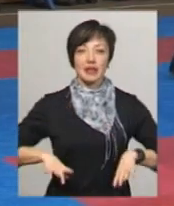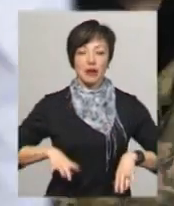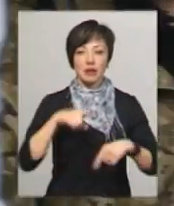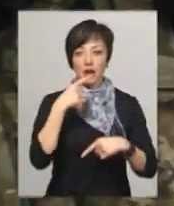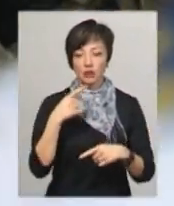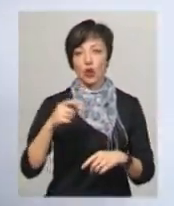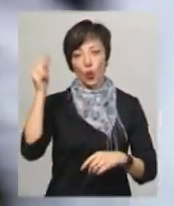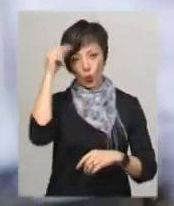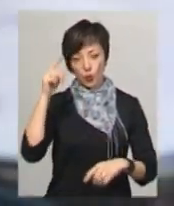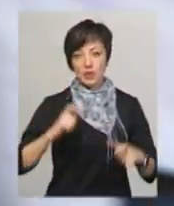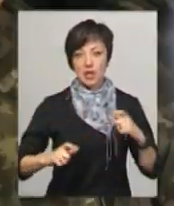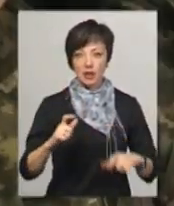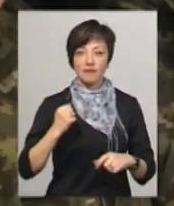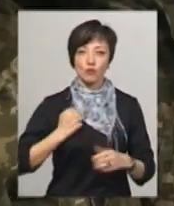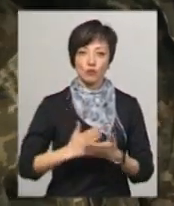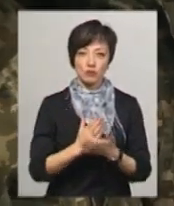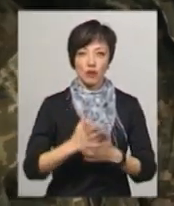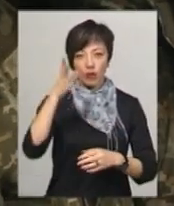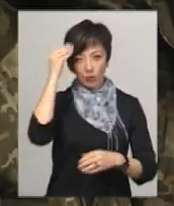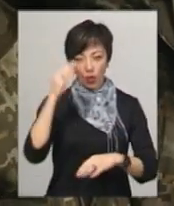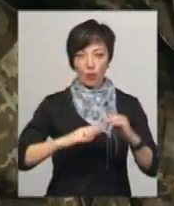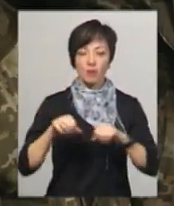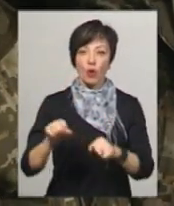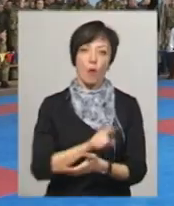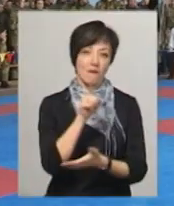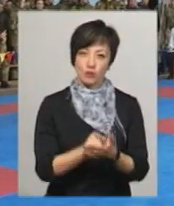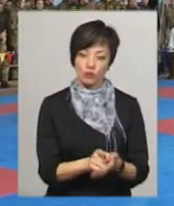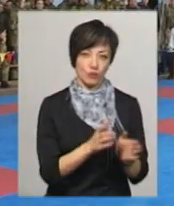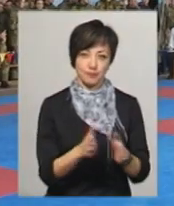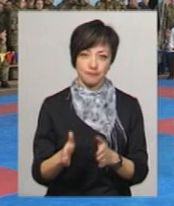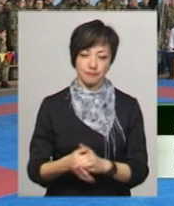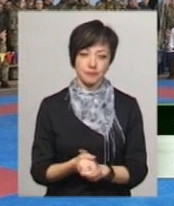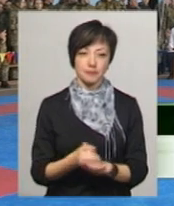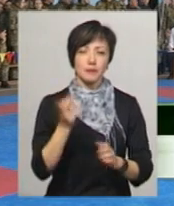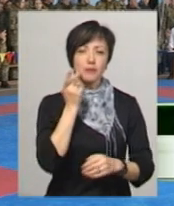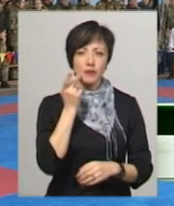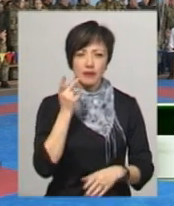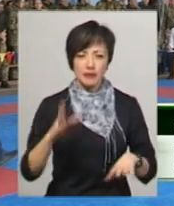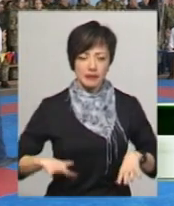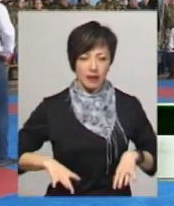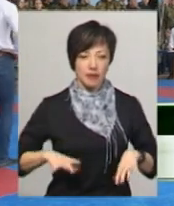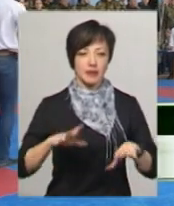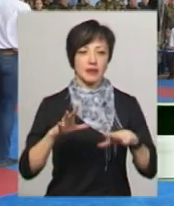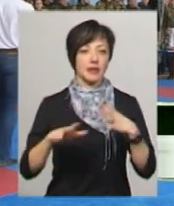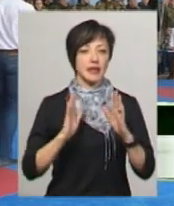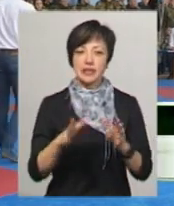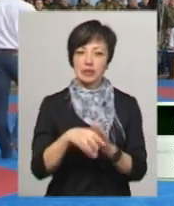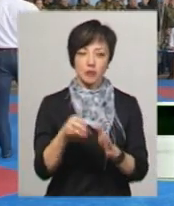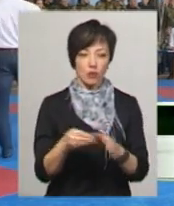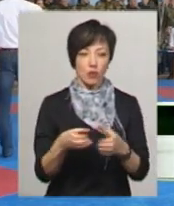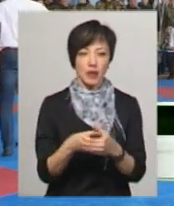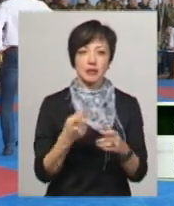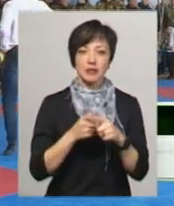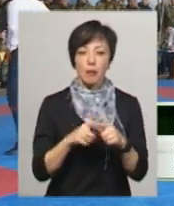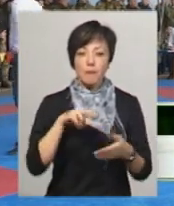каже, курсанти і військовослужбовці опановують рукопашний бій в обов'язковому порядку. Постійно проводяться тренінги не тільки збірною командою. Збірної команди